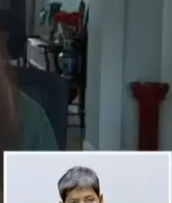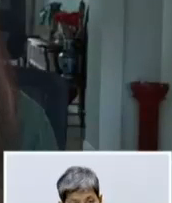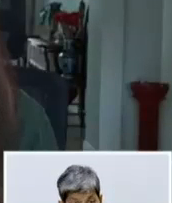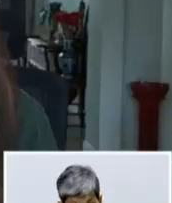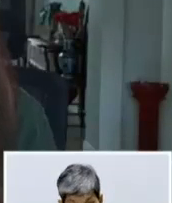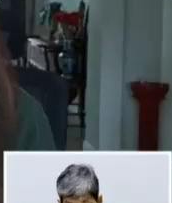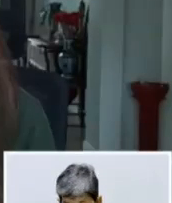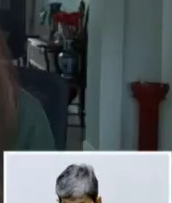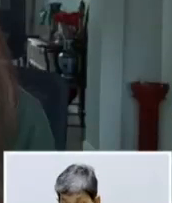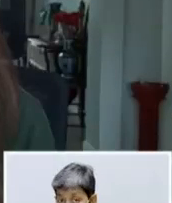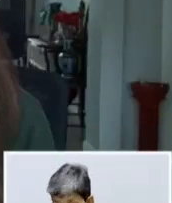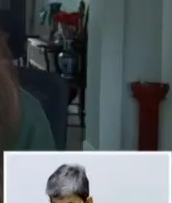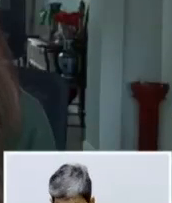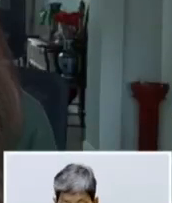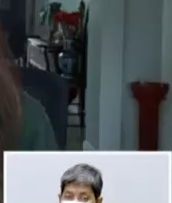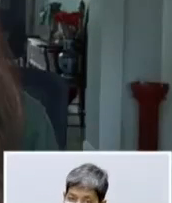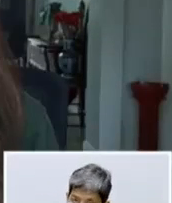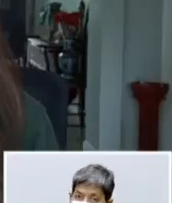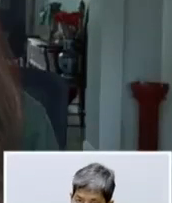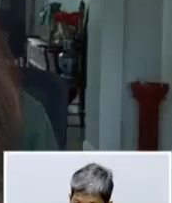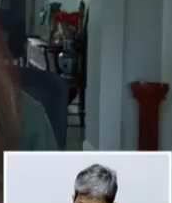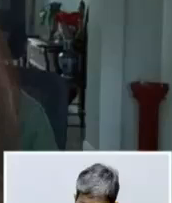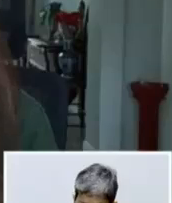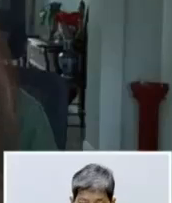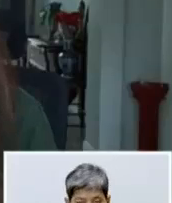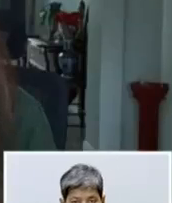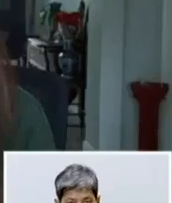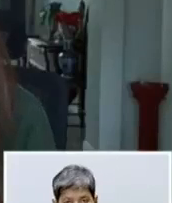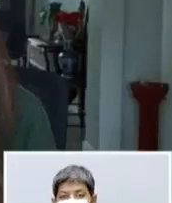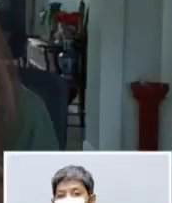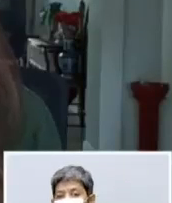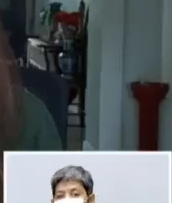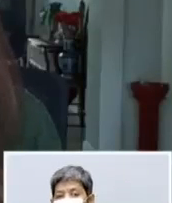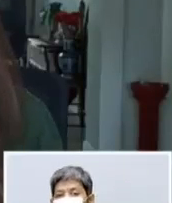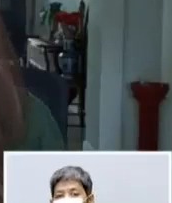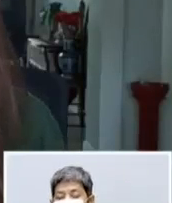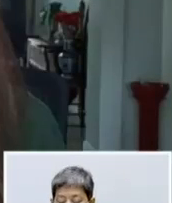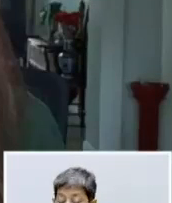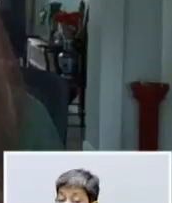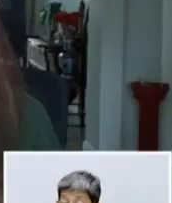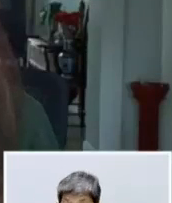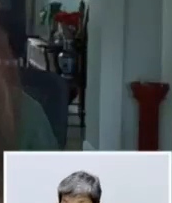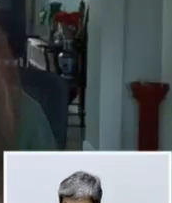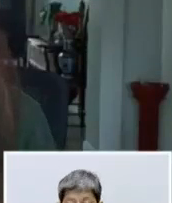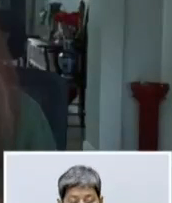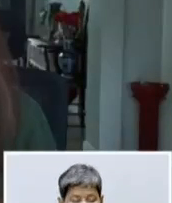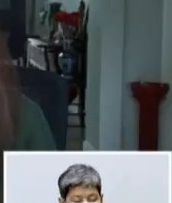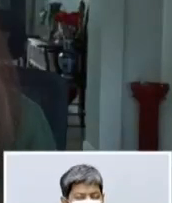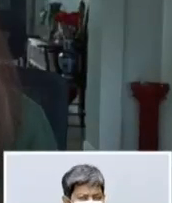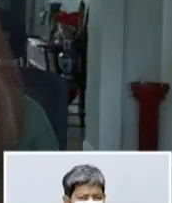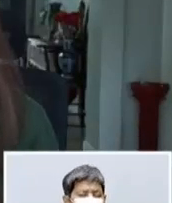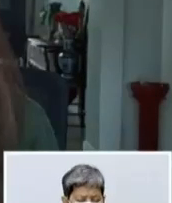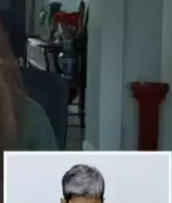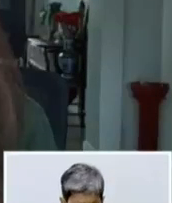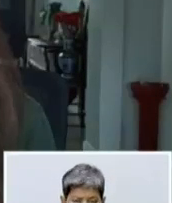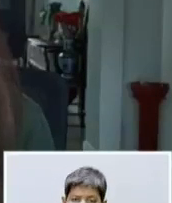ามี2วงด้วยกันนะคะระหว่างรัสเซียกับสหรัฐอเมริกาแล้วก็รัสเซียกับนาโต้ค่ะหากไม่มีอะไรเปลี่ยนแปลงนะคะขณะที่สถานการณ์ล่าสุ